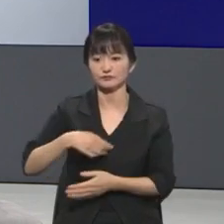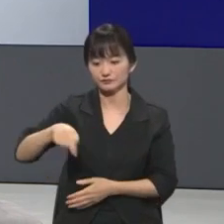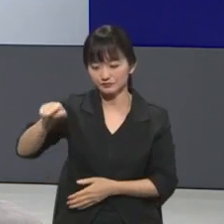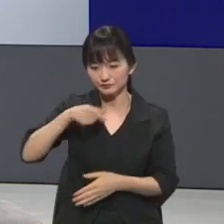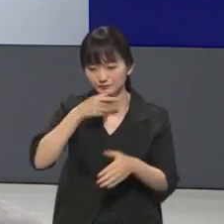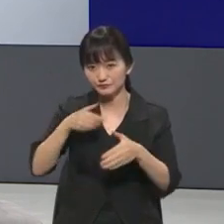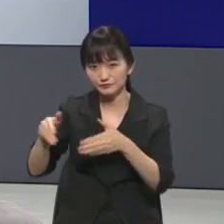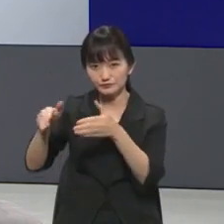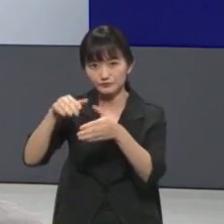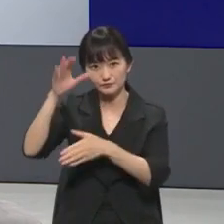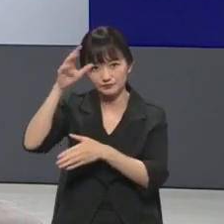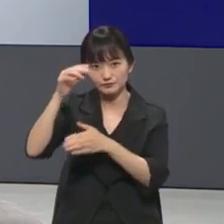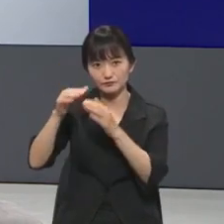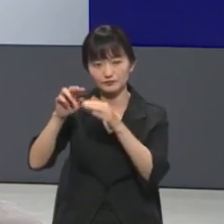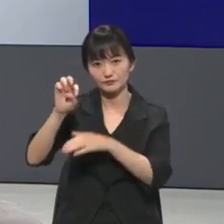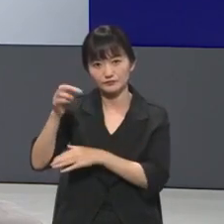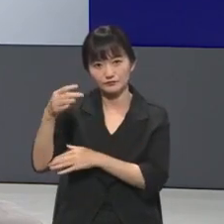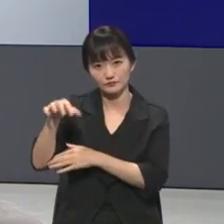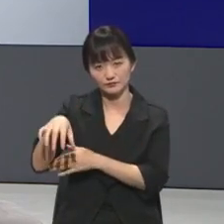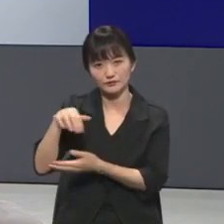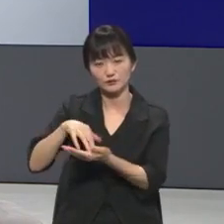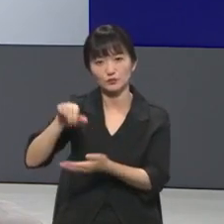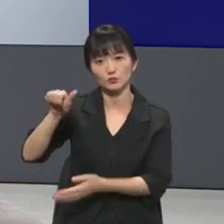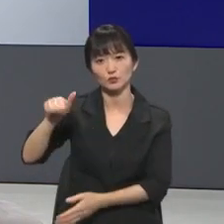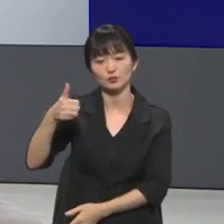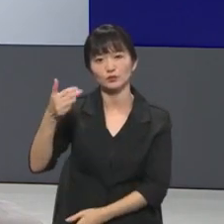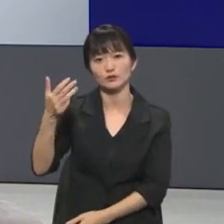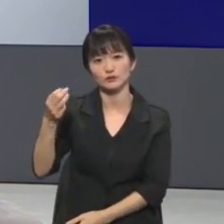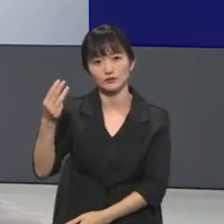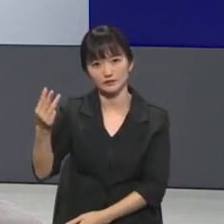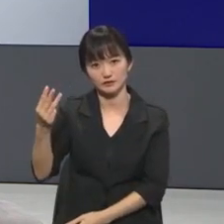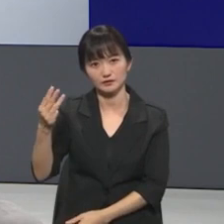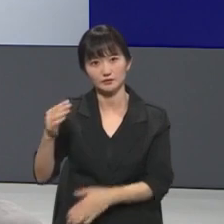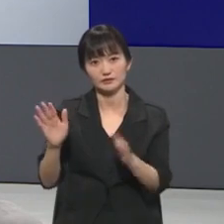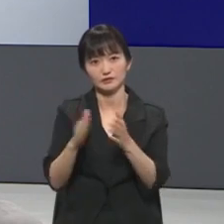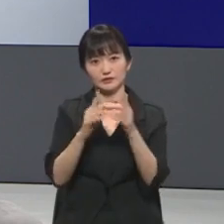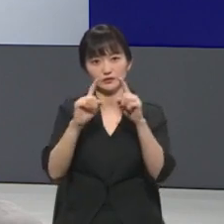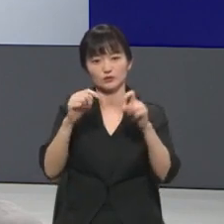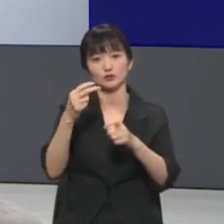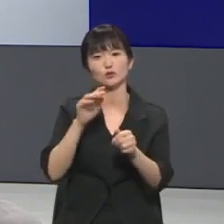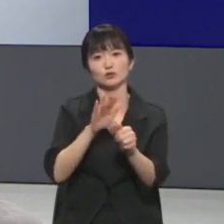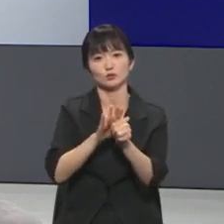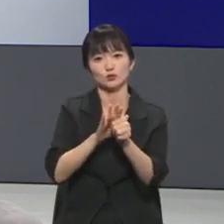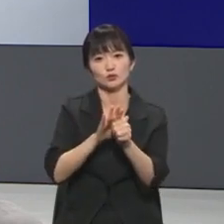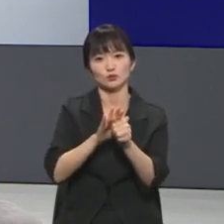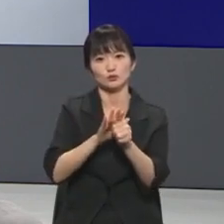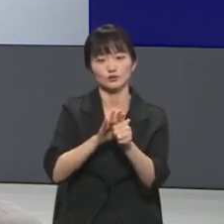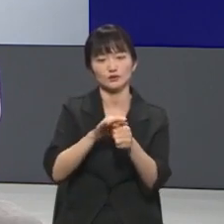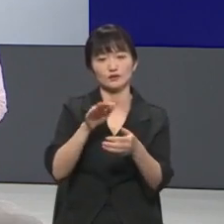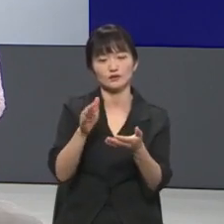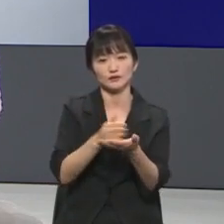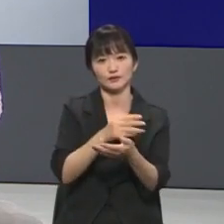가장 많은 583마리, 화성의 도우미견 나눔센터에서 104마리를 각각 보호하고